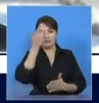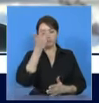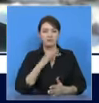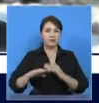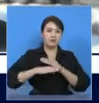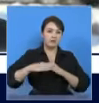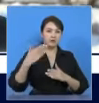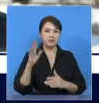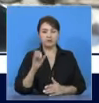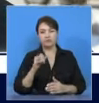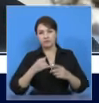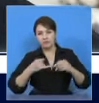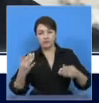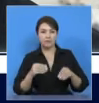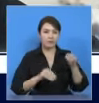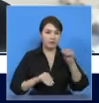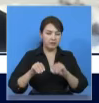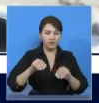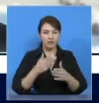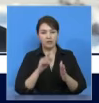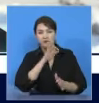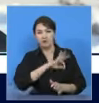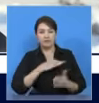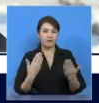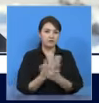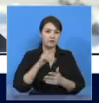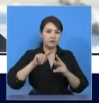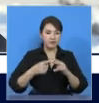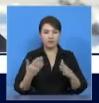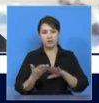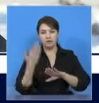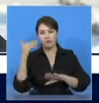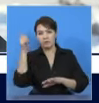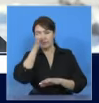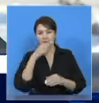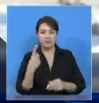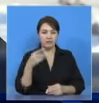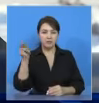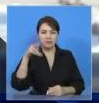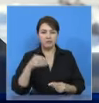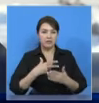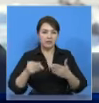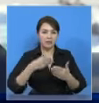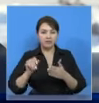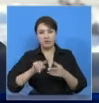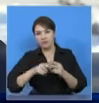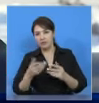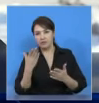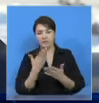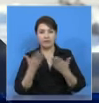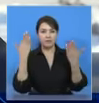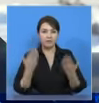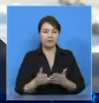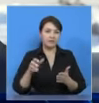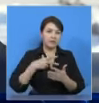площади около 400 гектаров мы посадили урожая используя новые технологии в прошлом году на 1 миллиард тенге было закуплено техника в этом